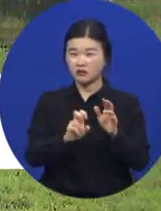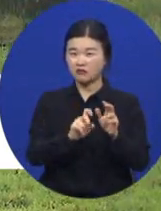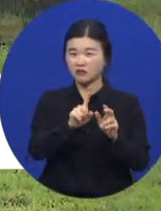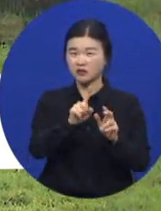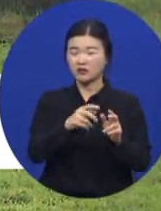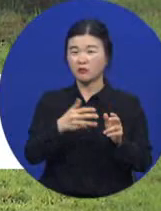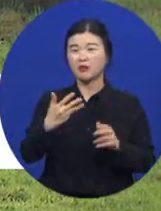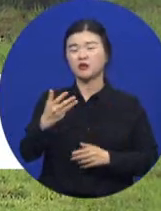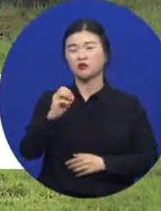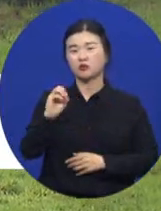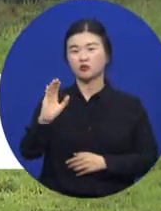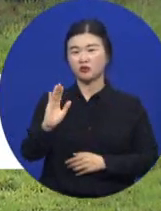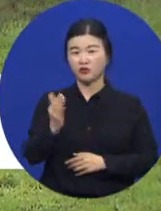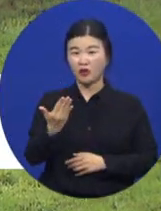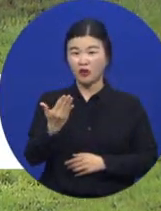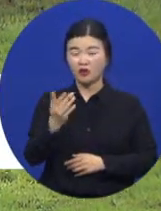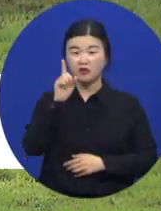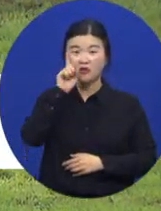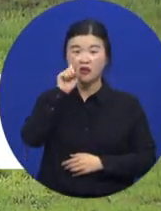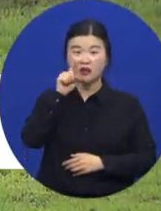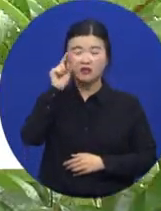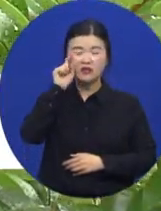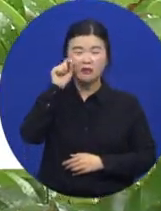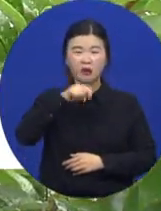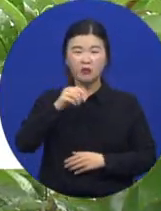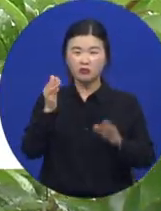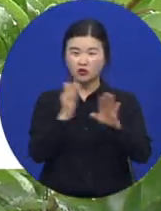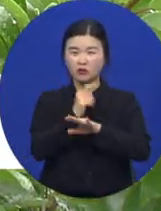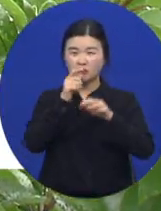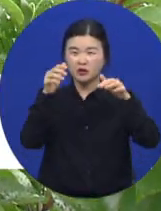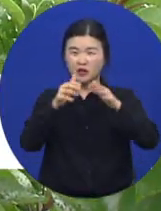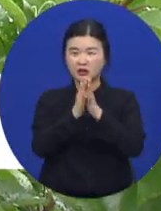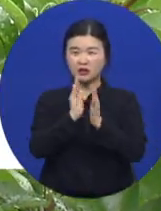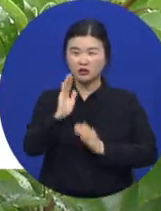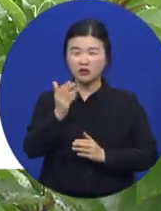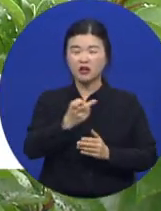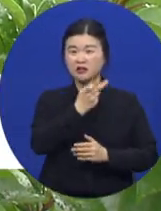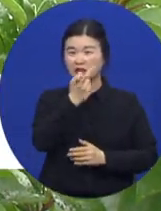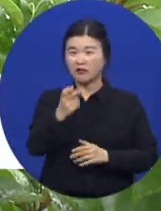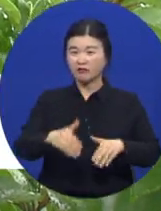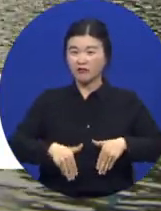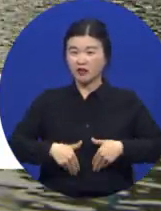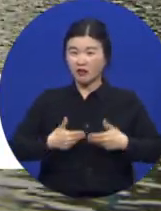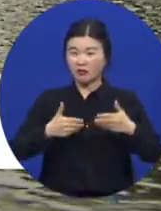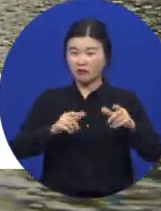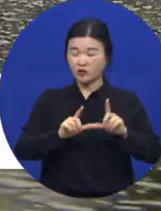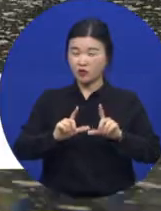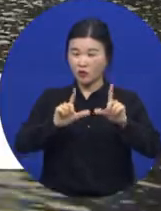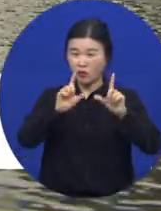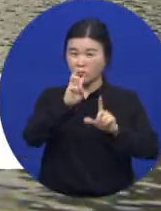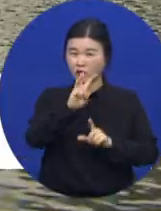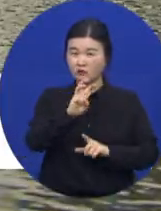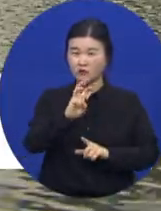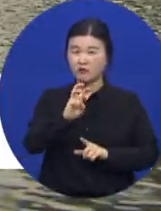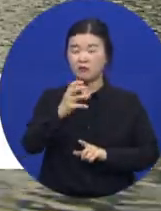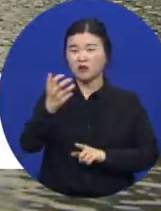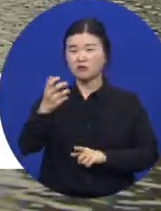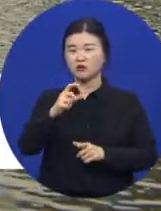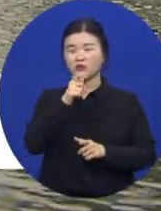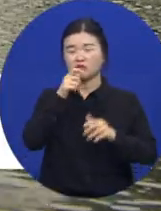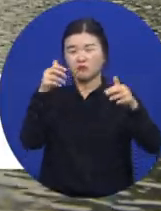21.8도의 분포를 보였습니다. 내일은 새벽부터 비가 시작돼 산지와 남부, 동부에는 30에서